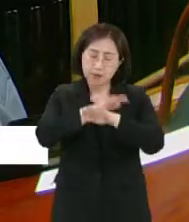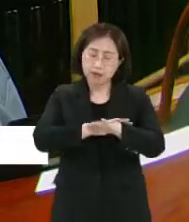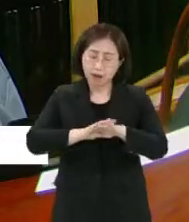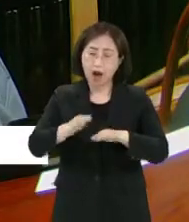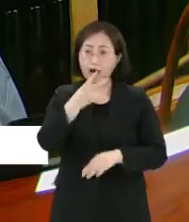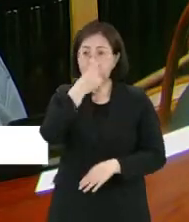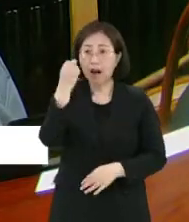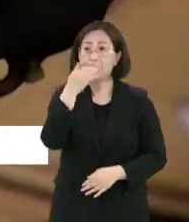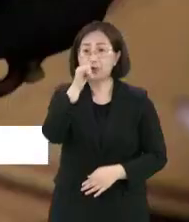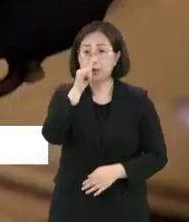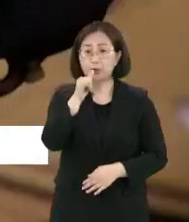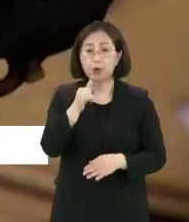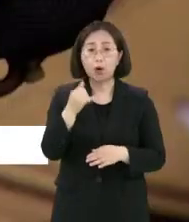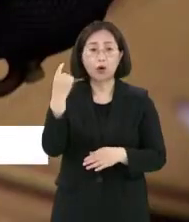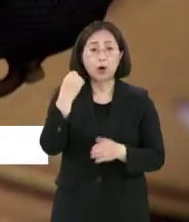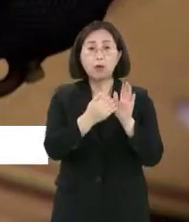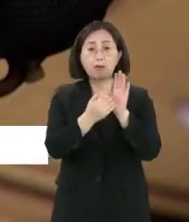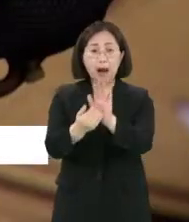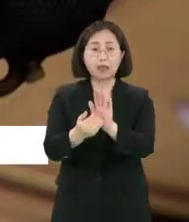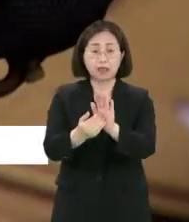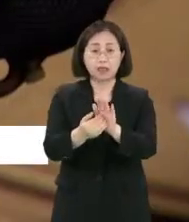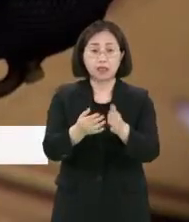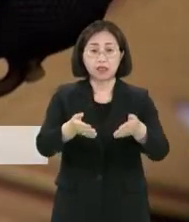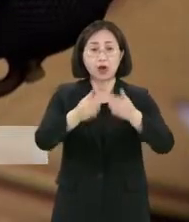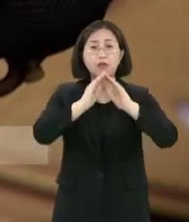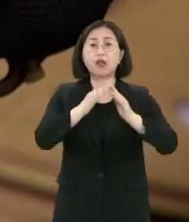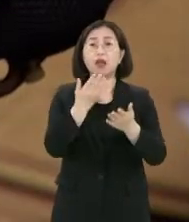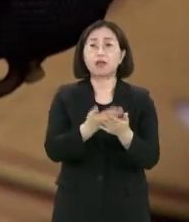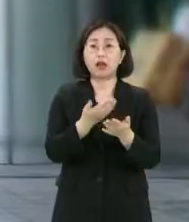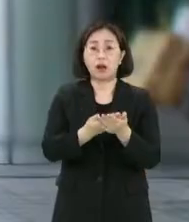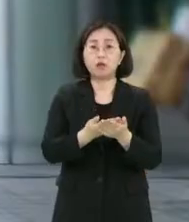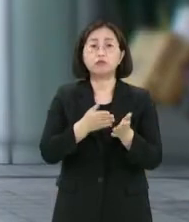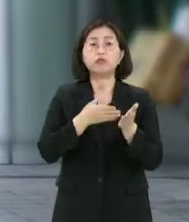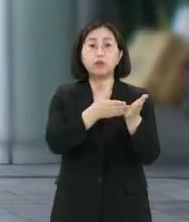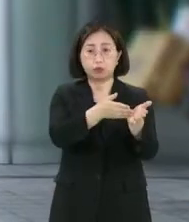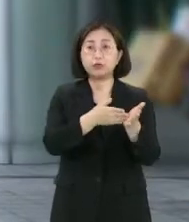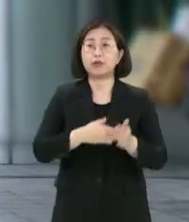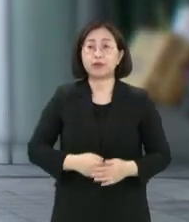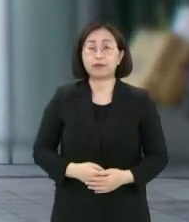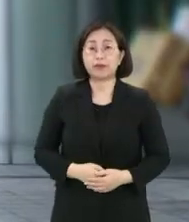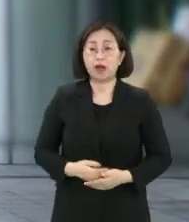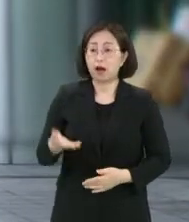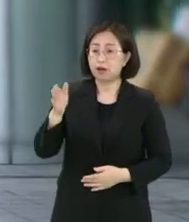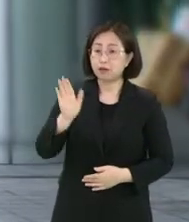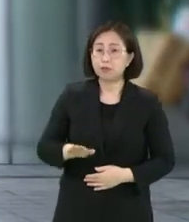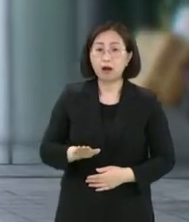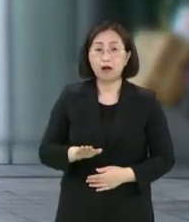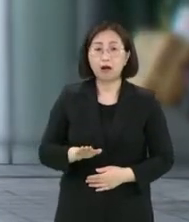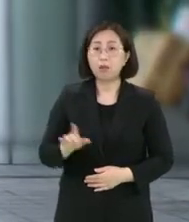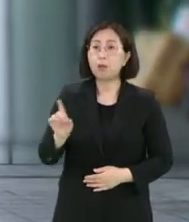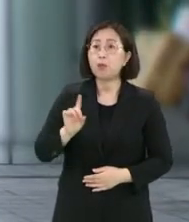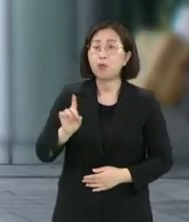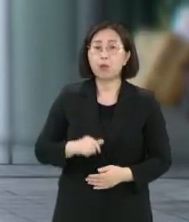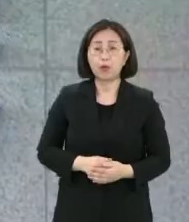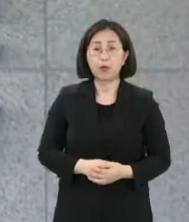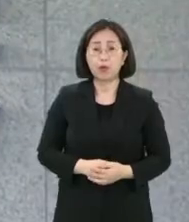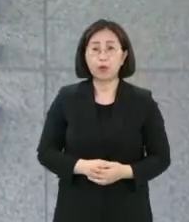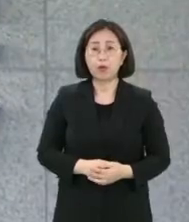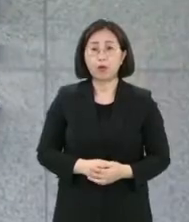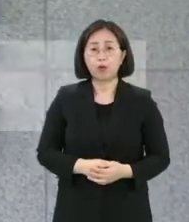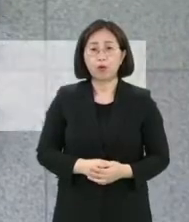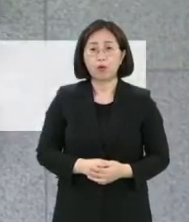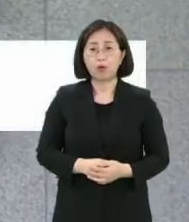있게끔 소음 방지 대책을 마련해달라고 원청인 국가철도공단에 요구했습니다. 하지만 돌아오는 건 딴소리.